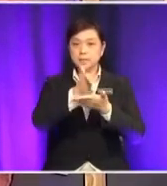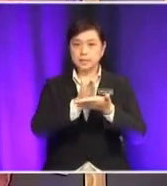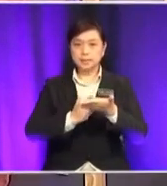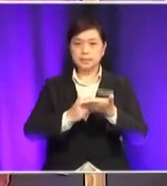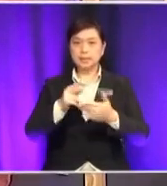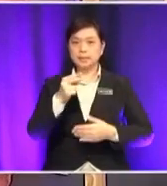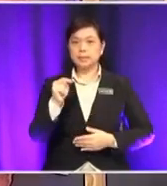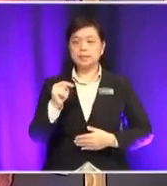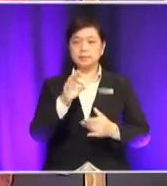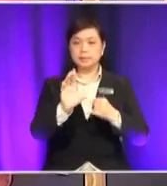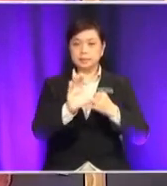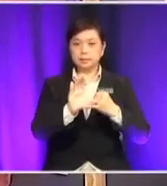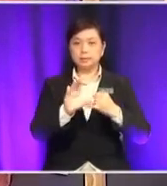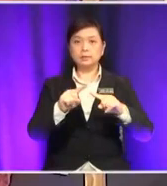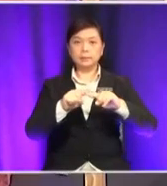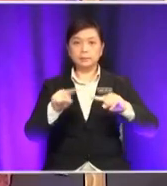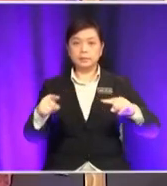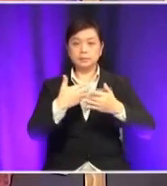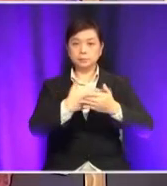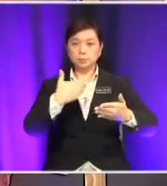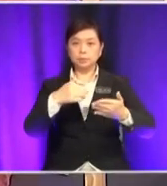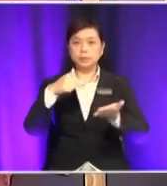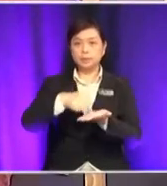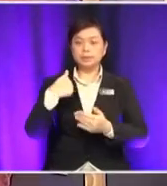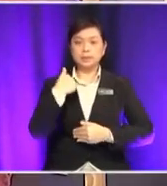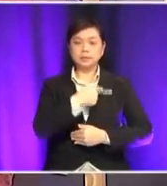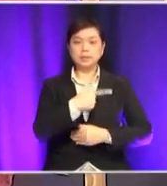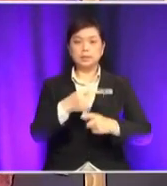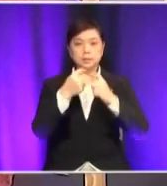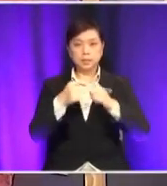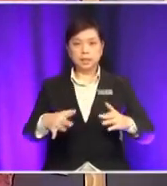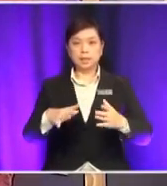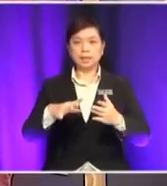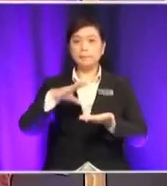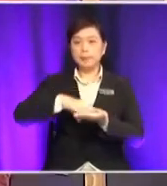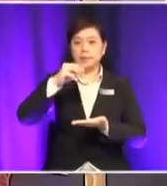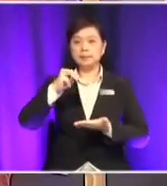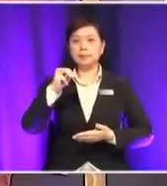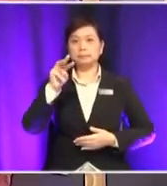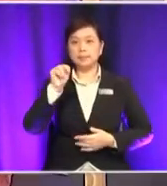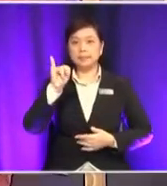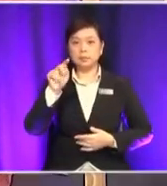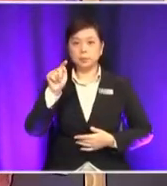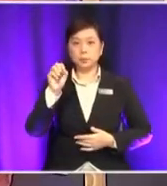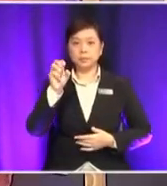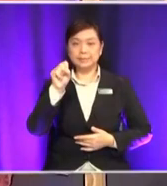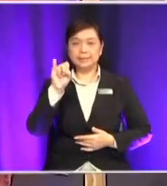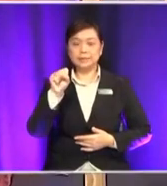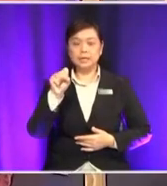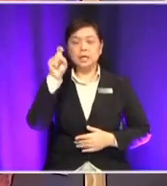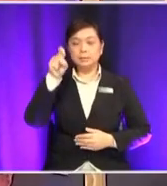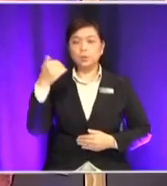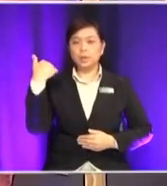Tapi sebelum ini kita telah belajar tentang mitosis perlu pengetahuan sedia ada dalam